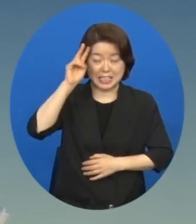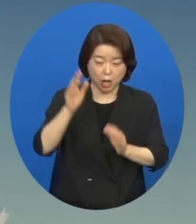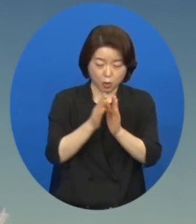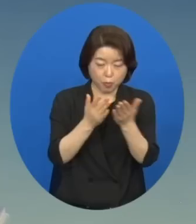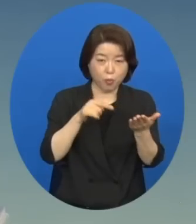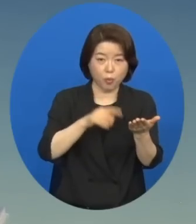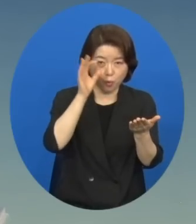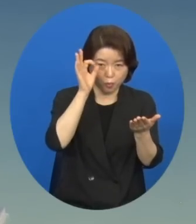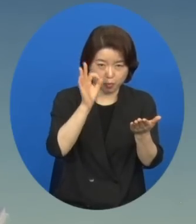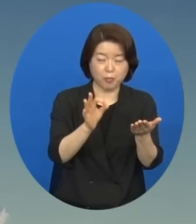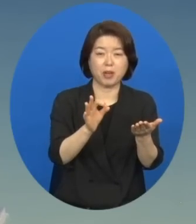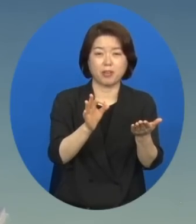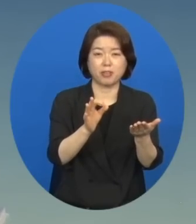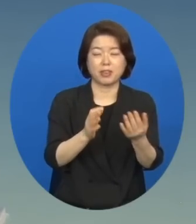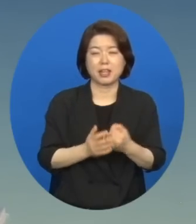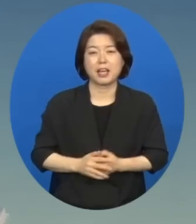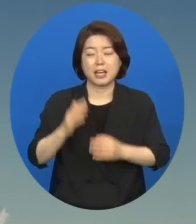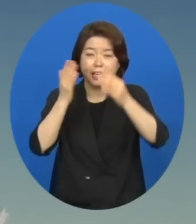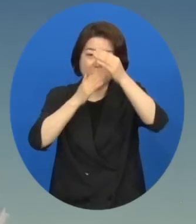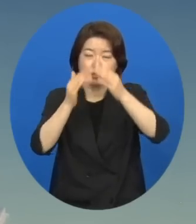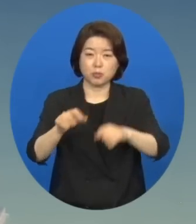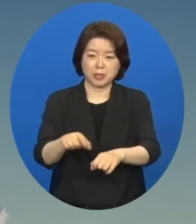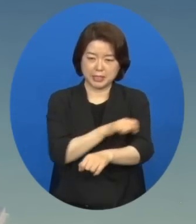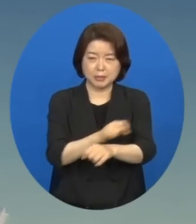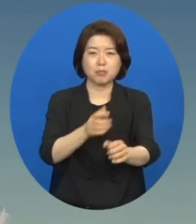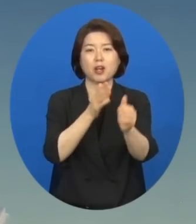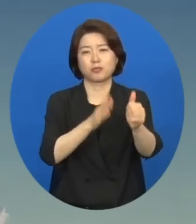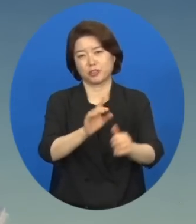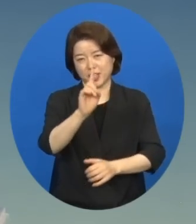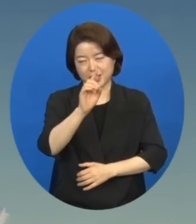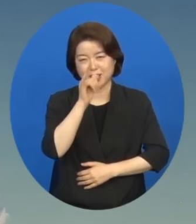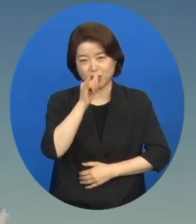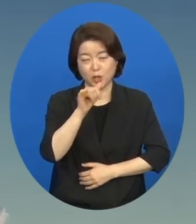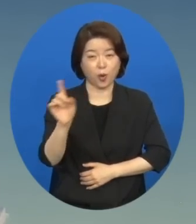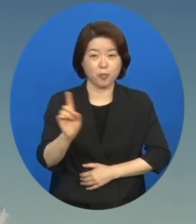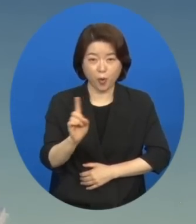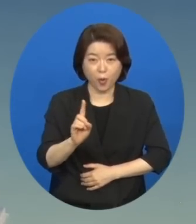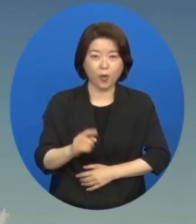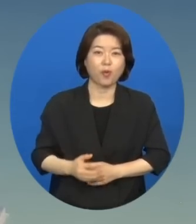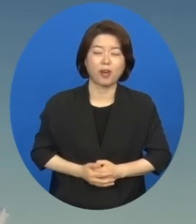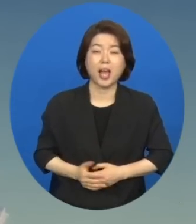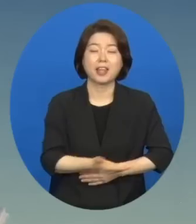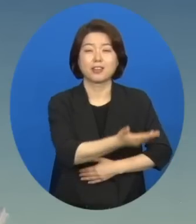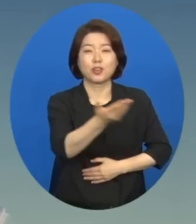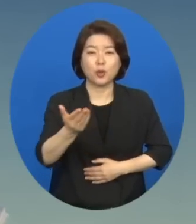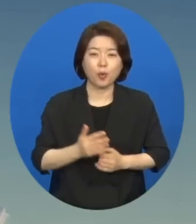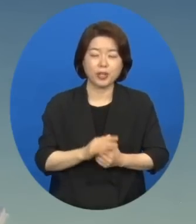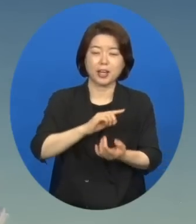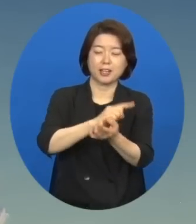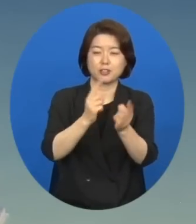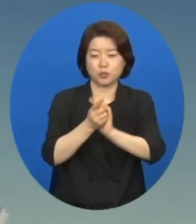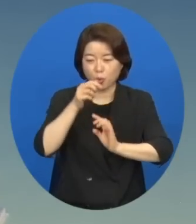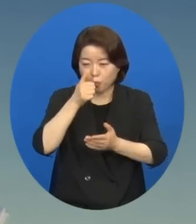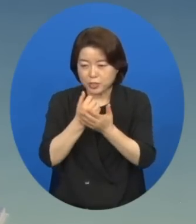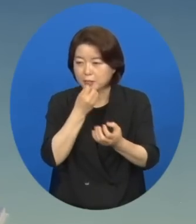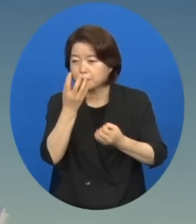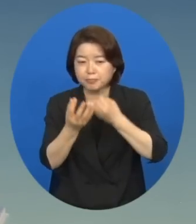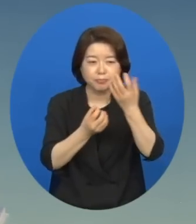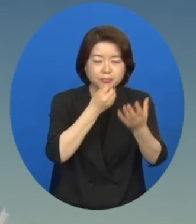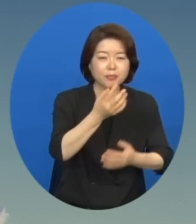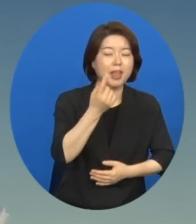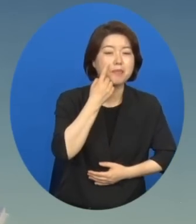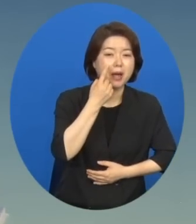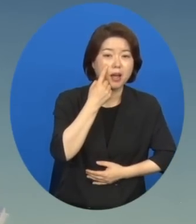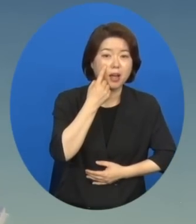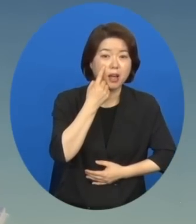야구보 사도가 성도들에게 특별한 부탁을 하나 합니다. 그게 무엇이냐면 너희가 서로 죄를 고백하라.